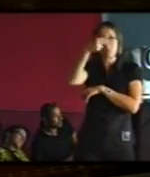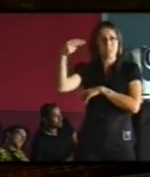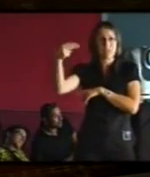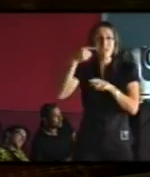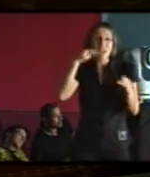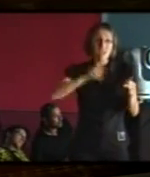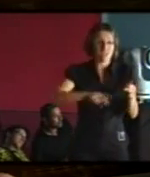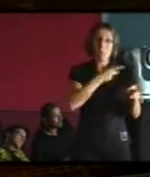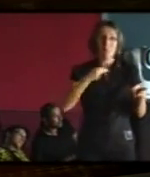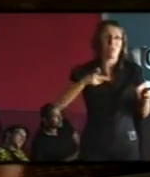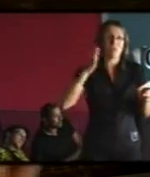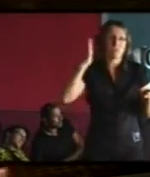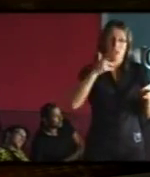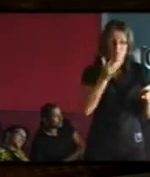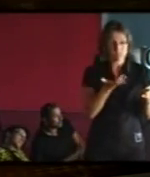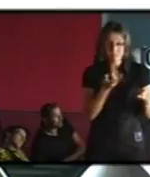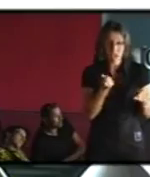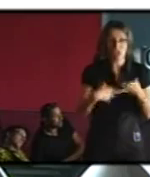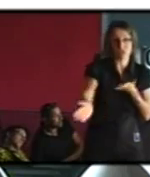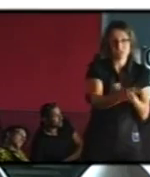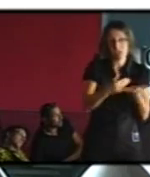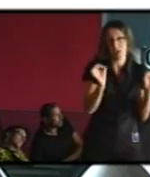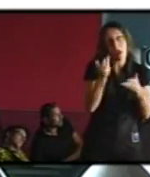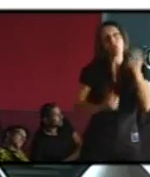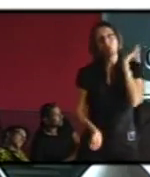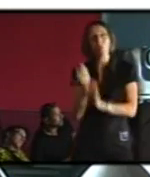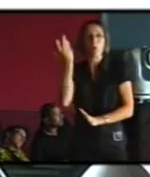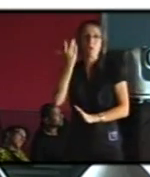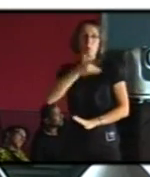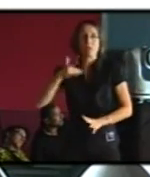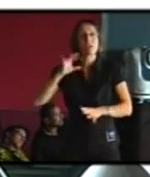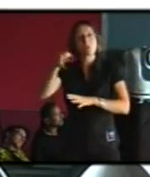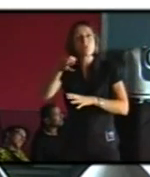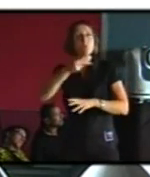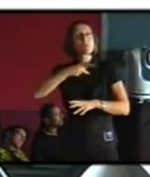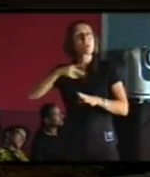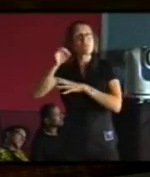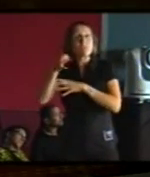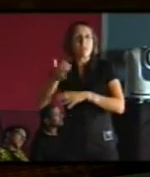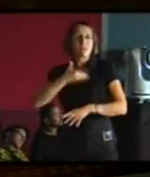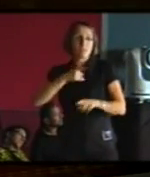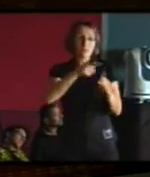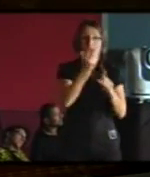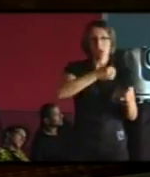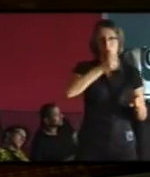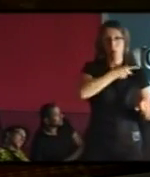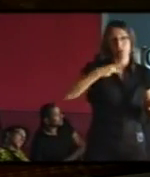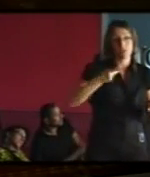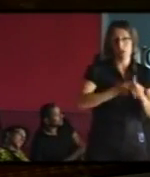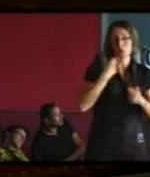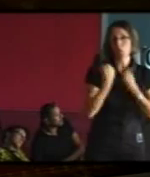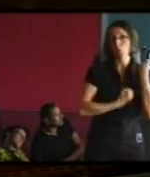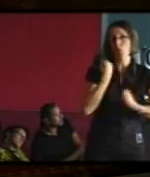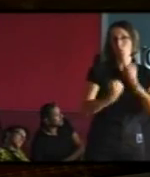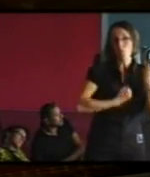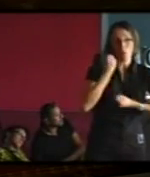Mais il y en a qui ont beaucoup, beaucoup, beaucoup, beaucoup souffert. Et ceux-là, ceux qui sont propriétaires aujourd'hui de ces bureaux, ils vont